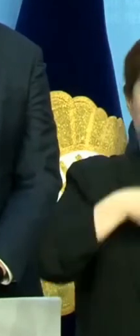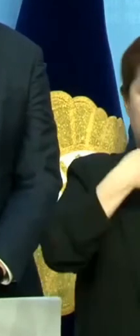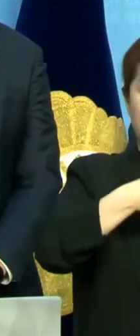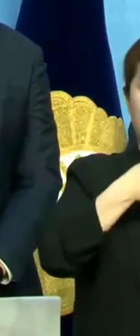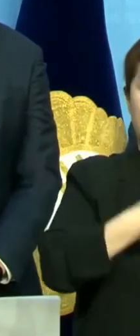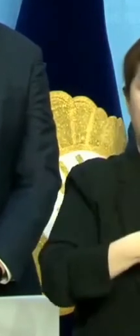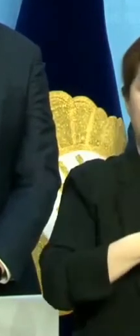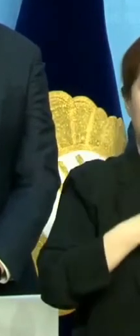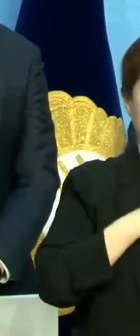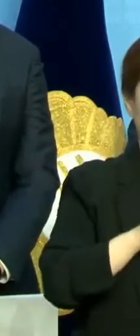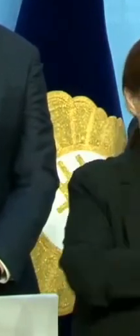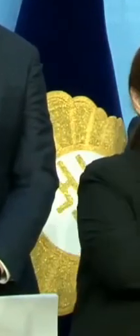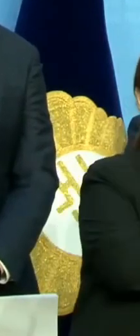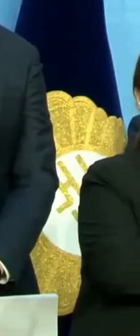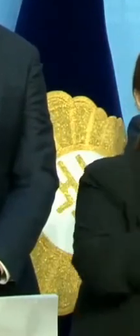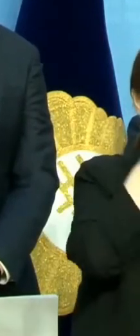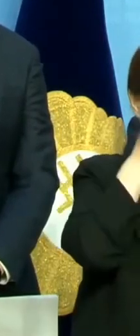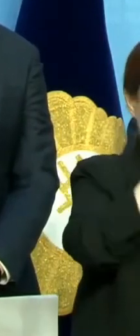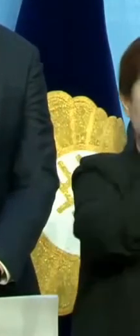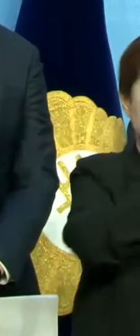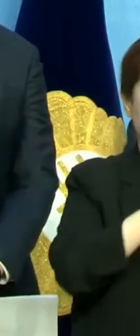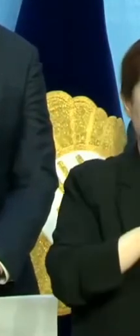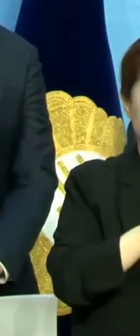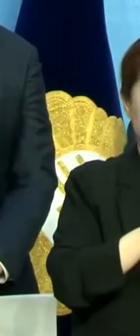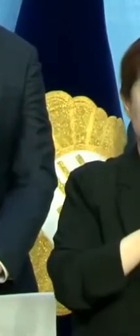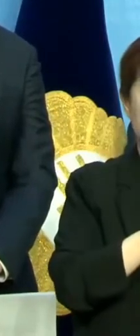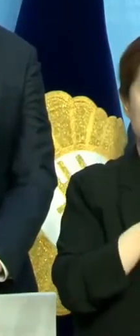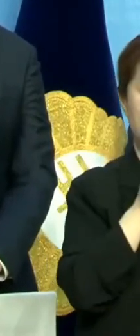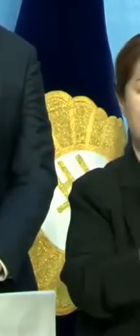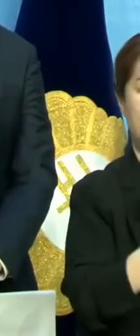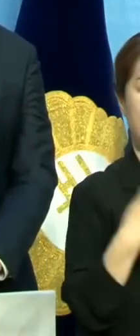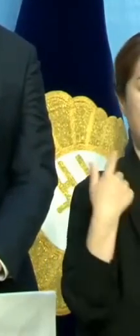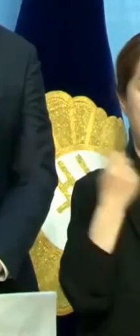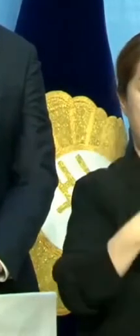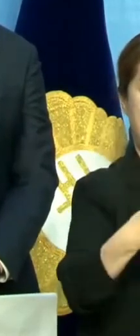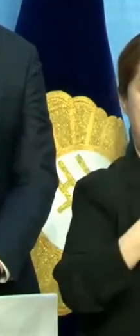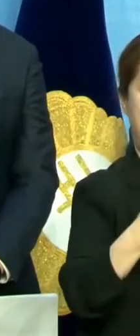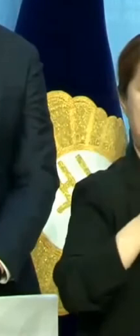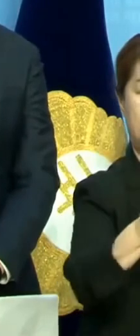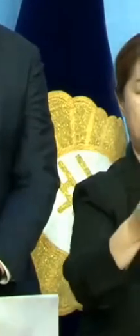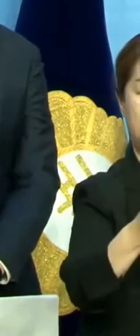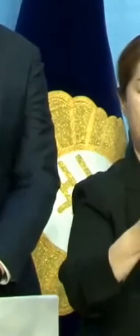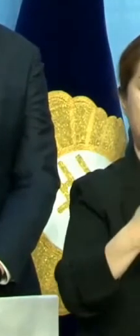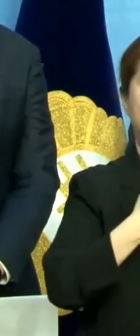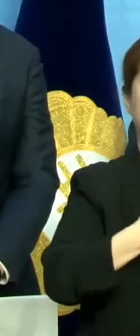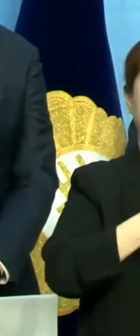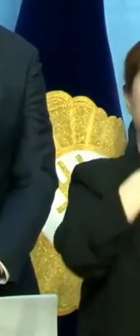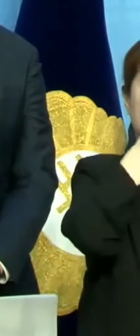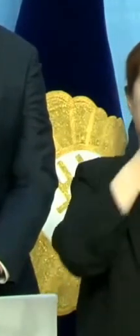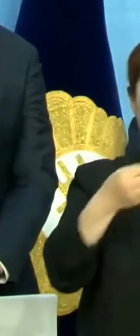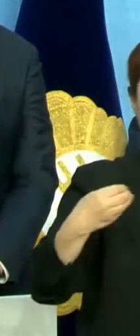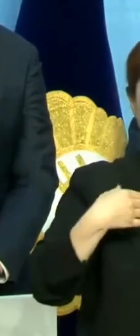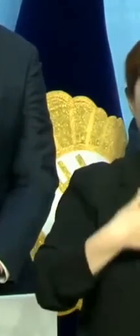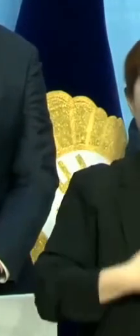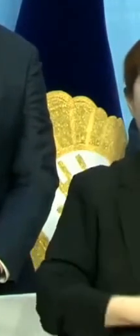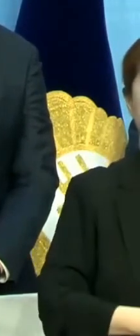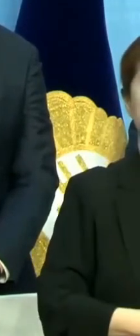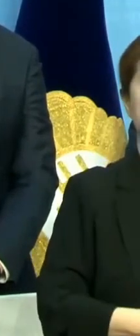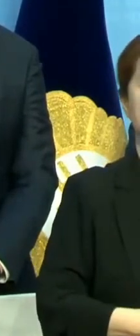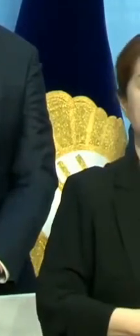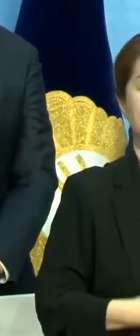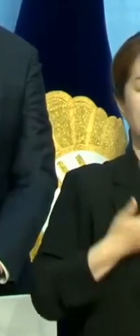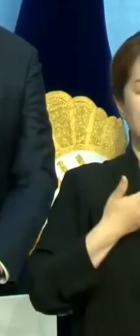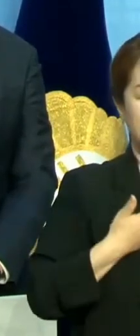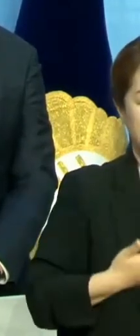있었고 새로 들어오는 선수에게 등번호 뺏길까 하는 두려움도 있다고 저한테 말했습니다.